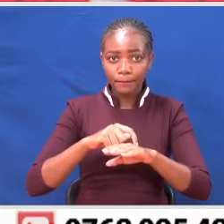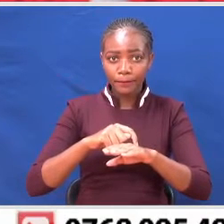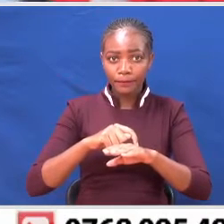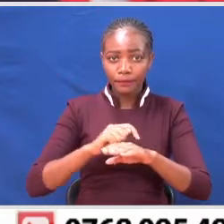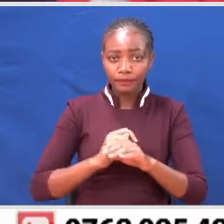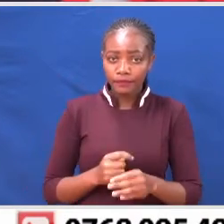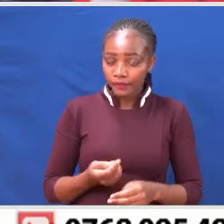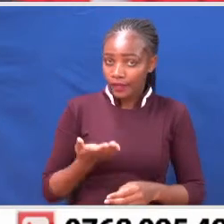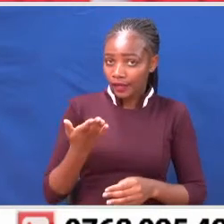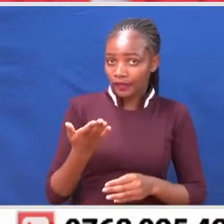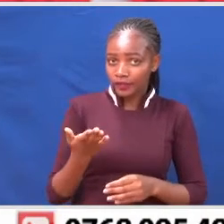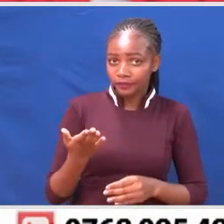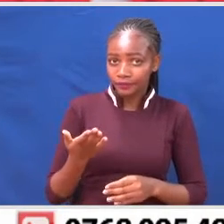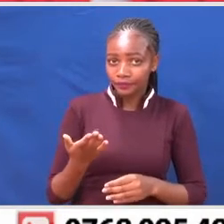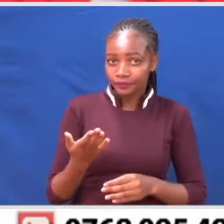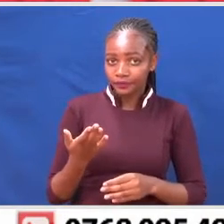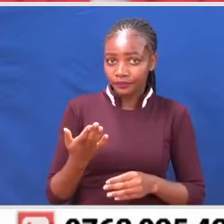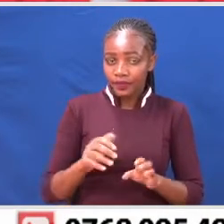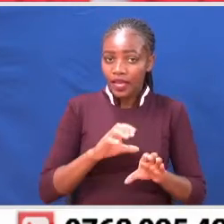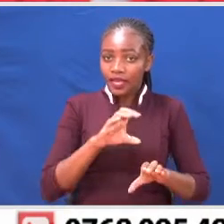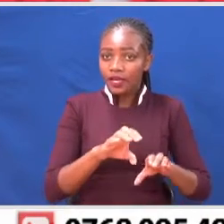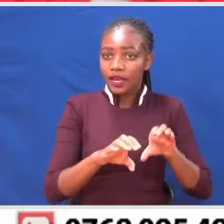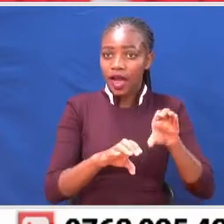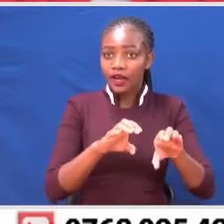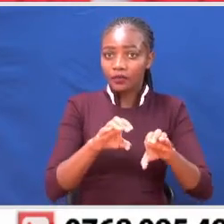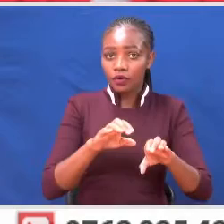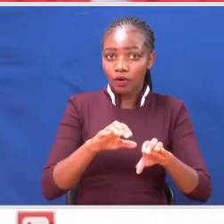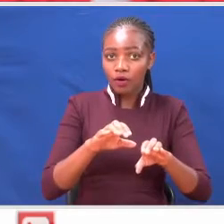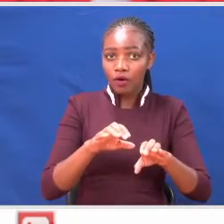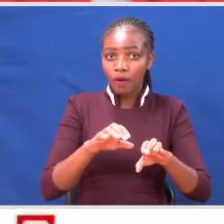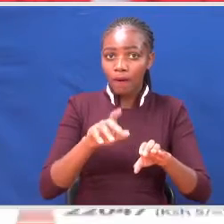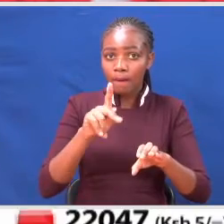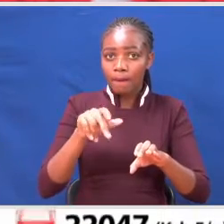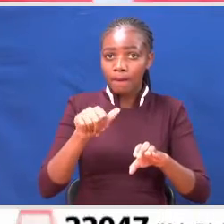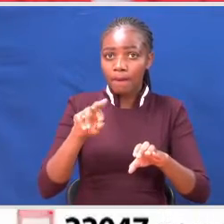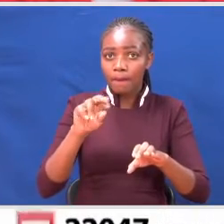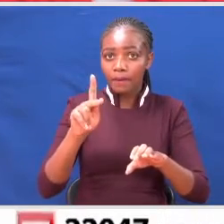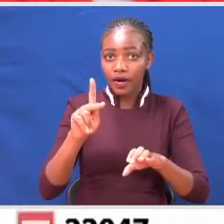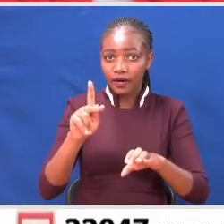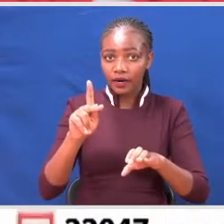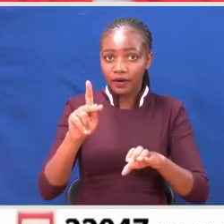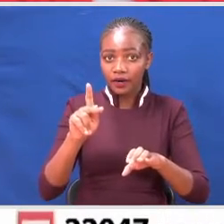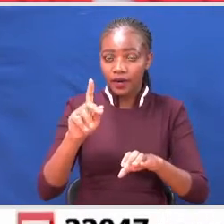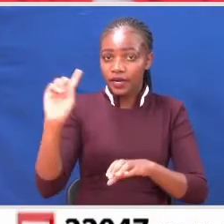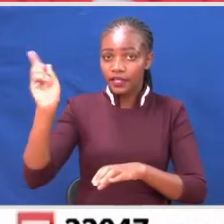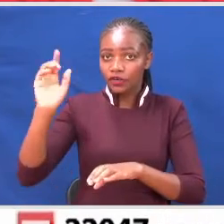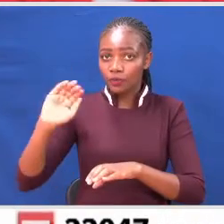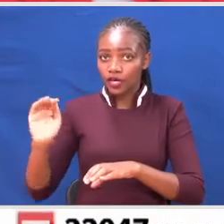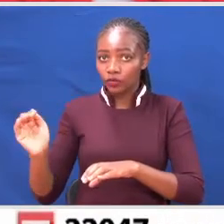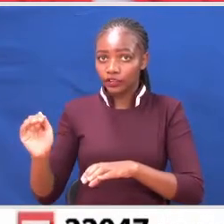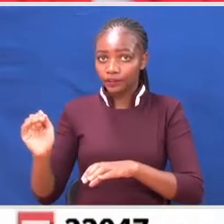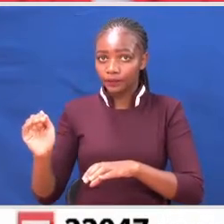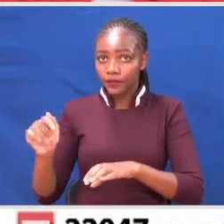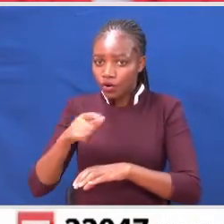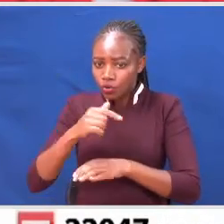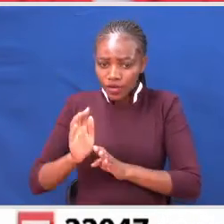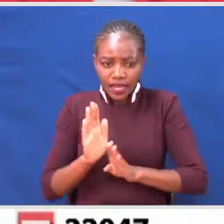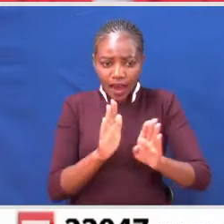kutoka hii mbuga ya wanyama inaitwa Nairobi National Park iundwe, badala ya kukata